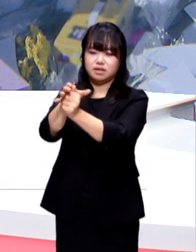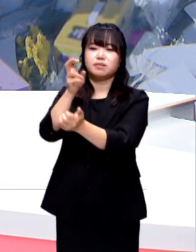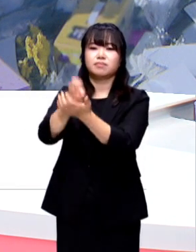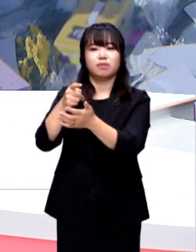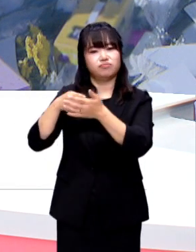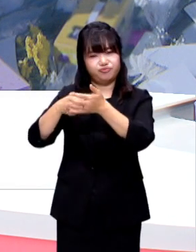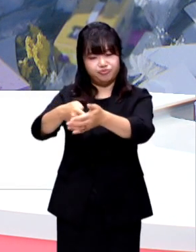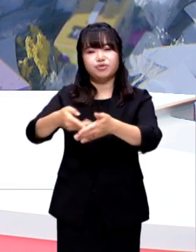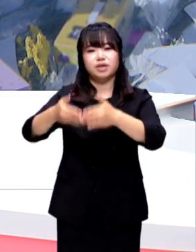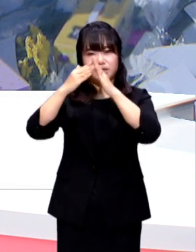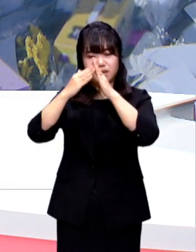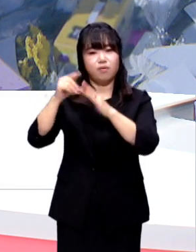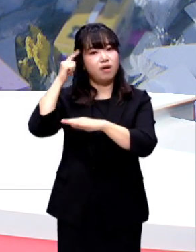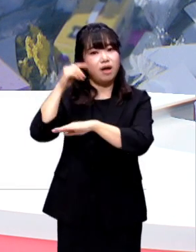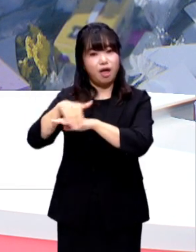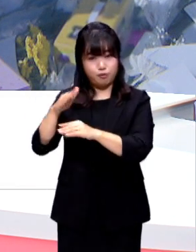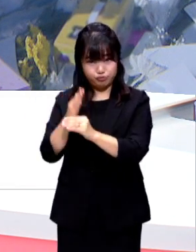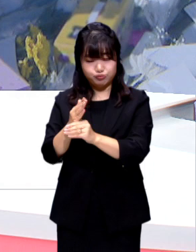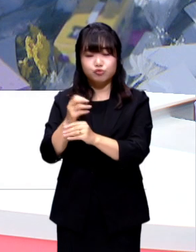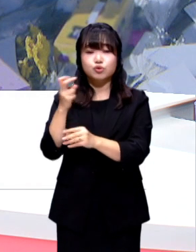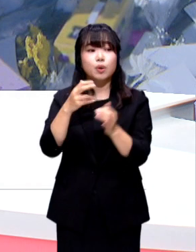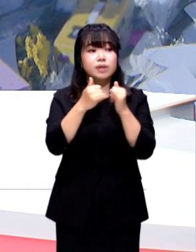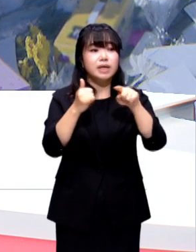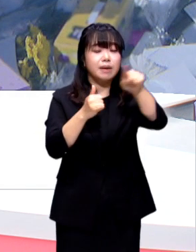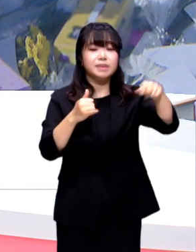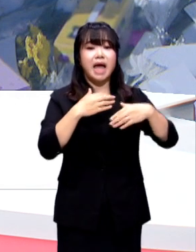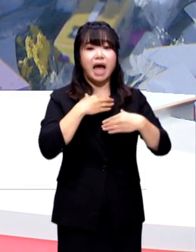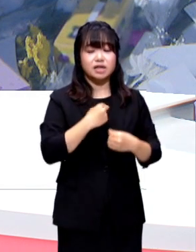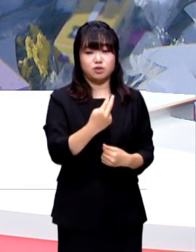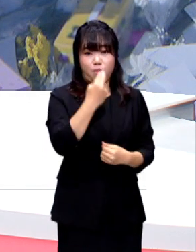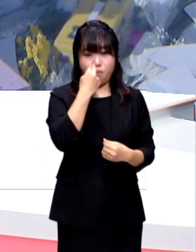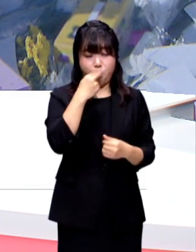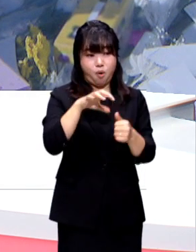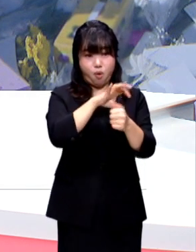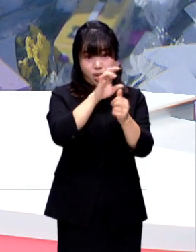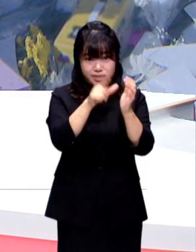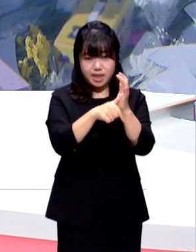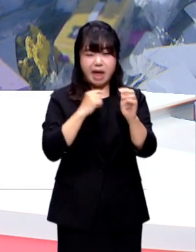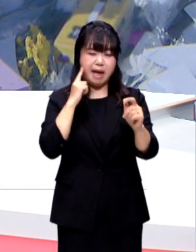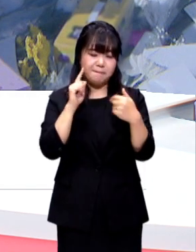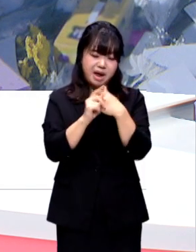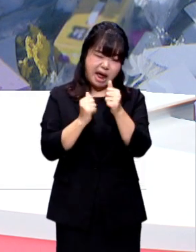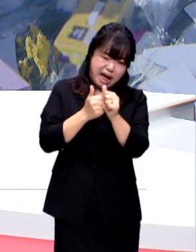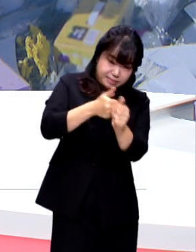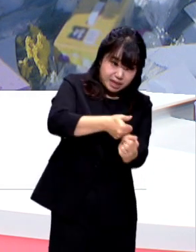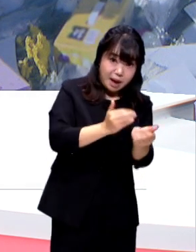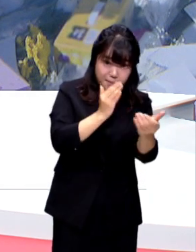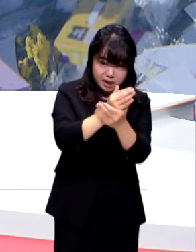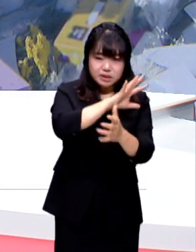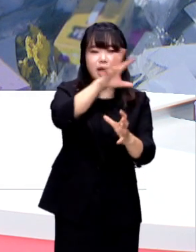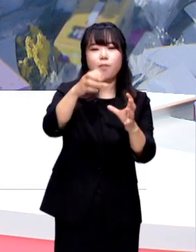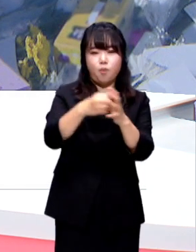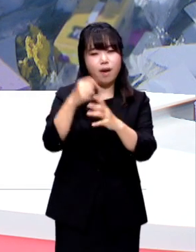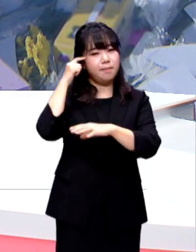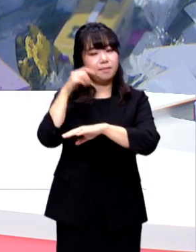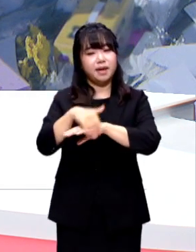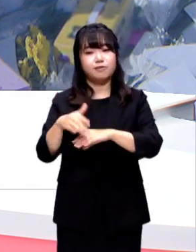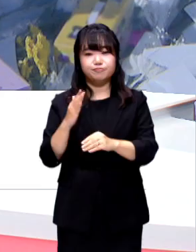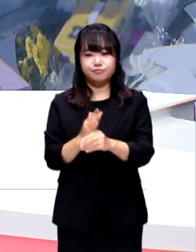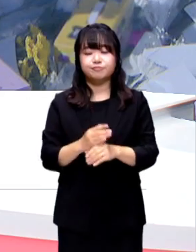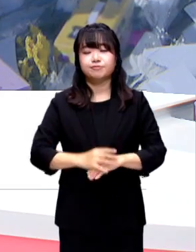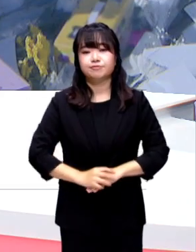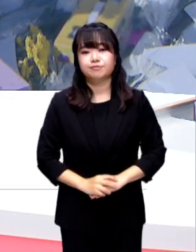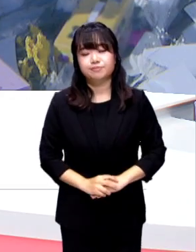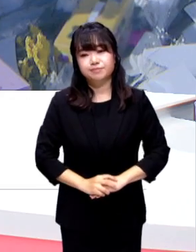제정을 추진하기로 했습니다. 또 시민 안전보험 보장 항목에 압사 사고를 포함시킨다는 계획입니다. 이정윤